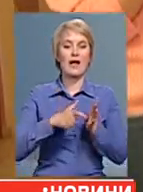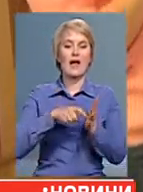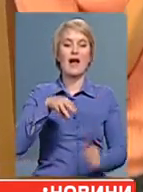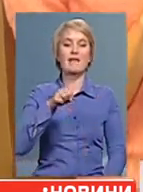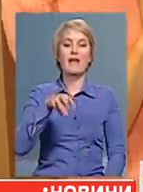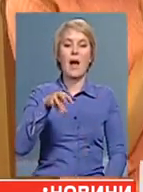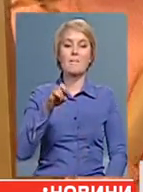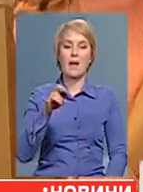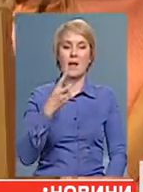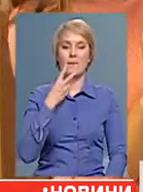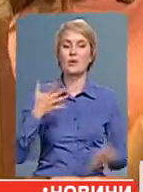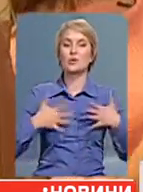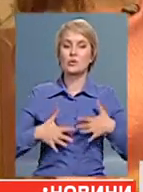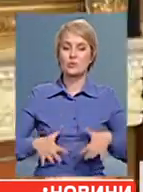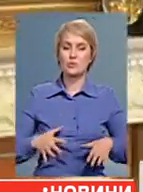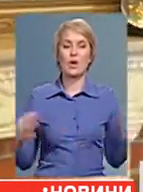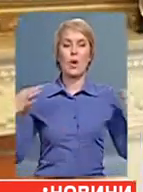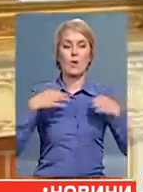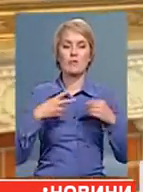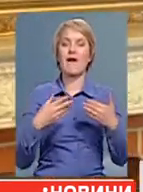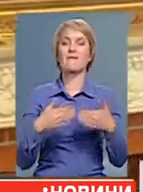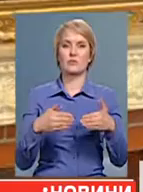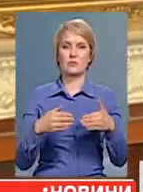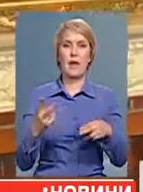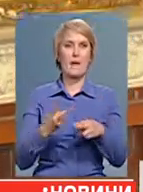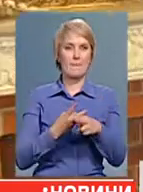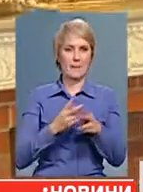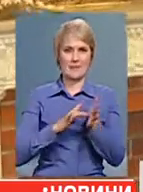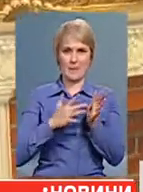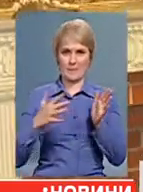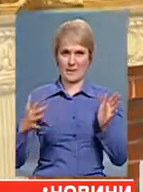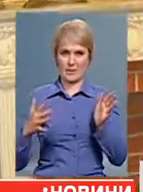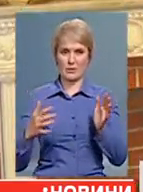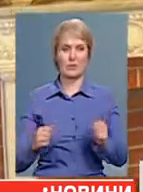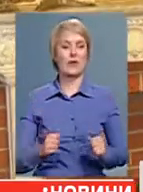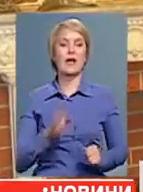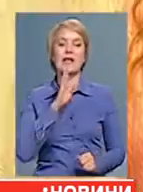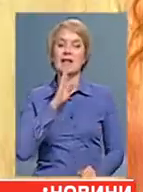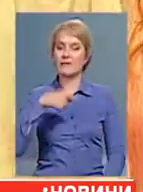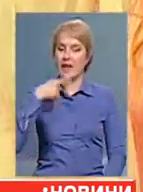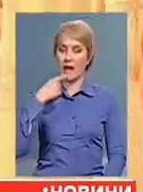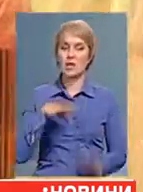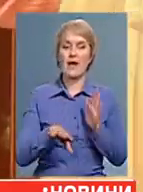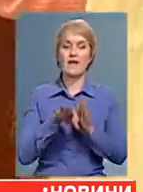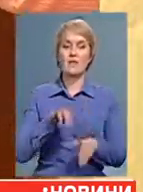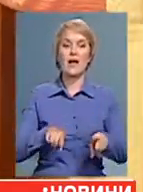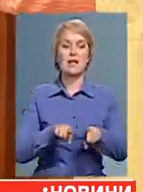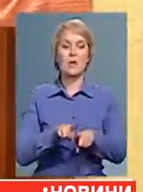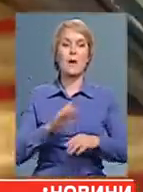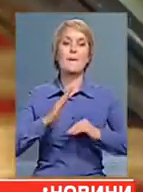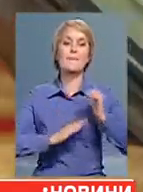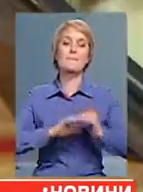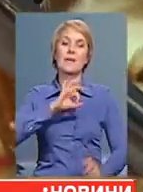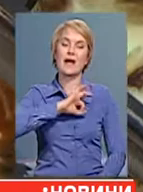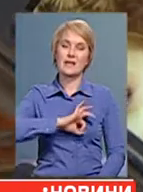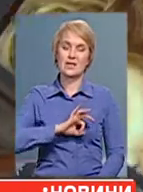Тамара Гукаленко показує сукню, яку надіне на випускний. Без блискіток стразів і відкритої спини. Дівчина каже, вибирала таку, щоб була практична